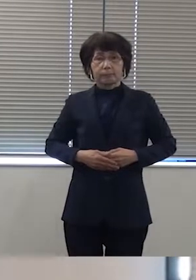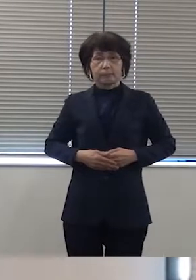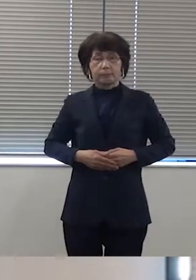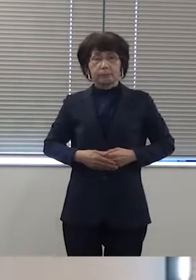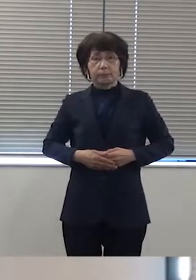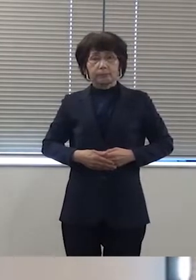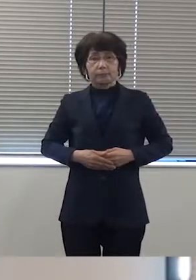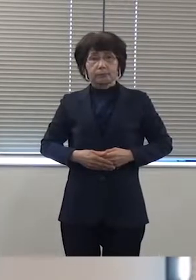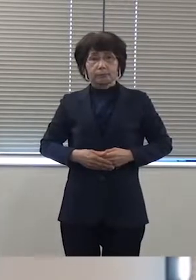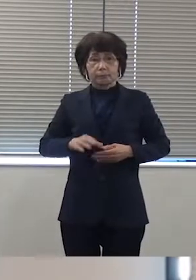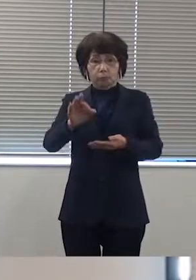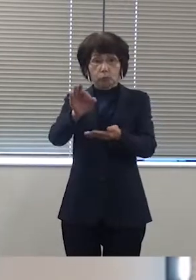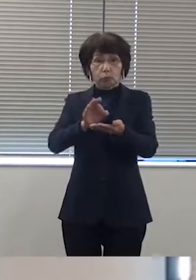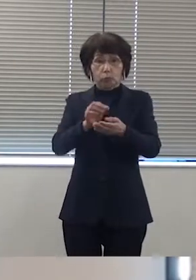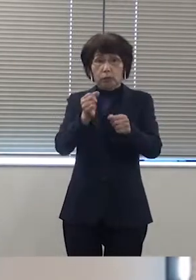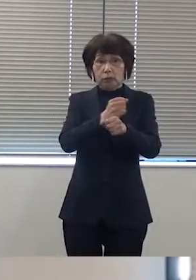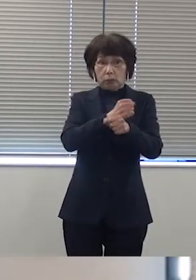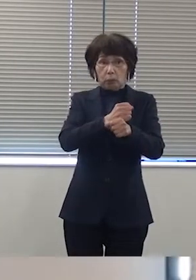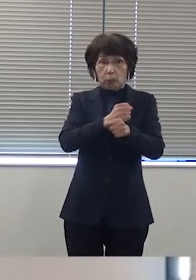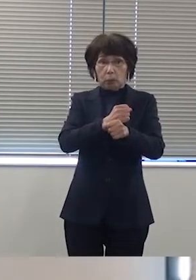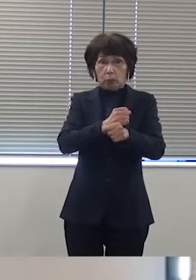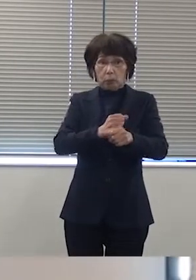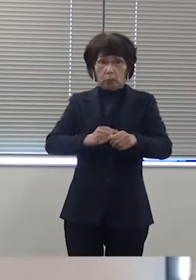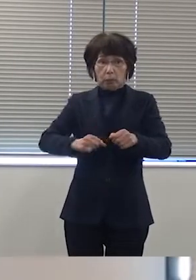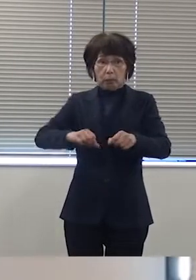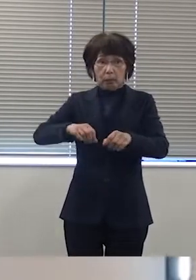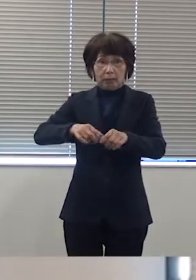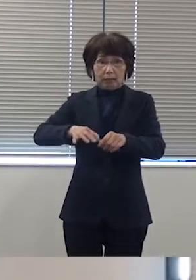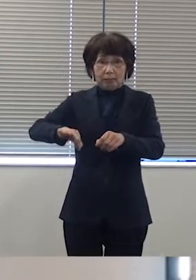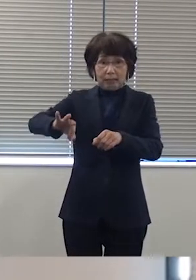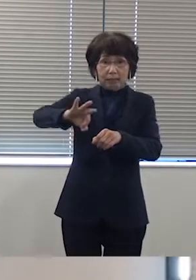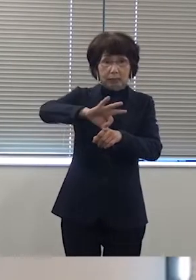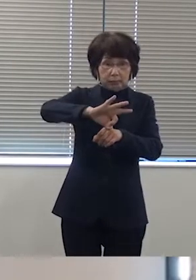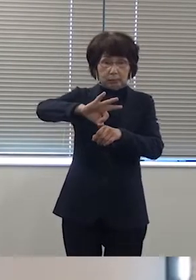また、収益事業、いわゆる競輪ですが、